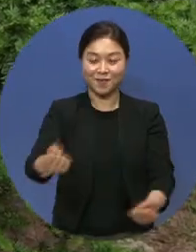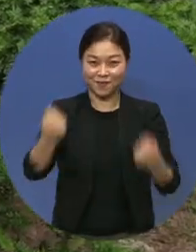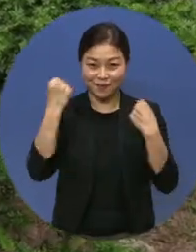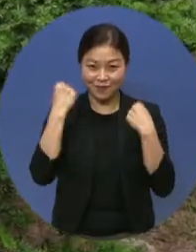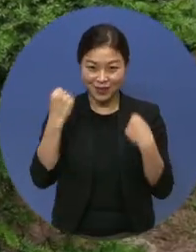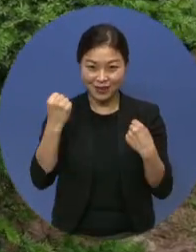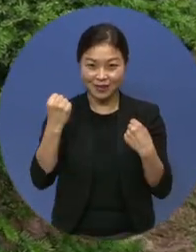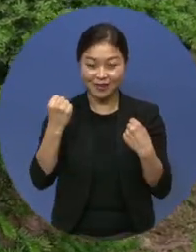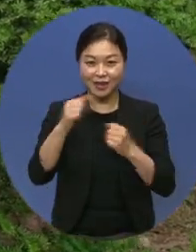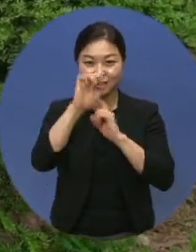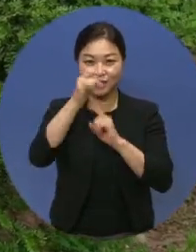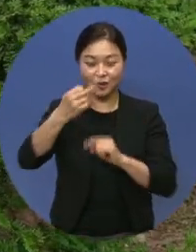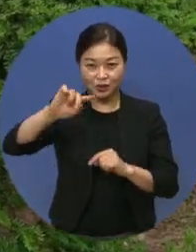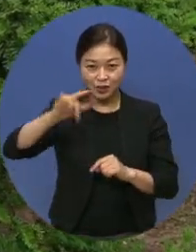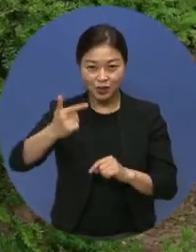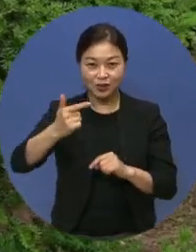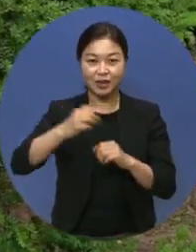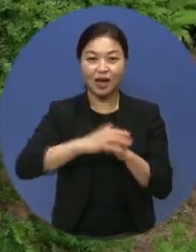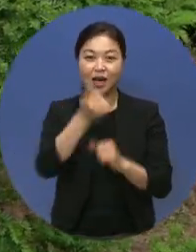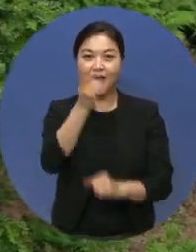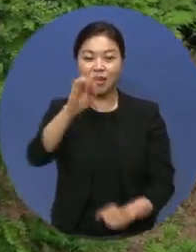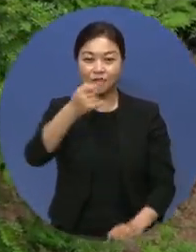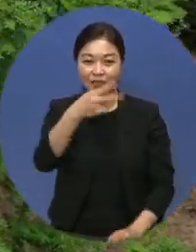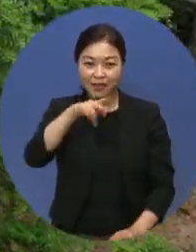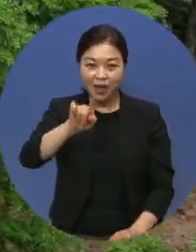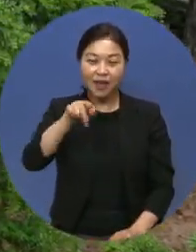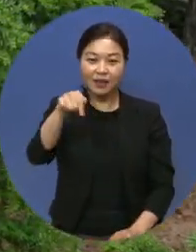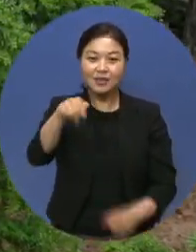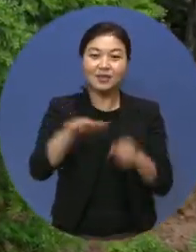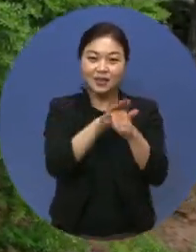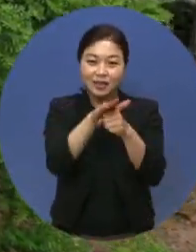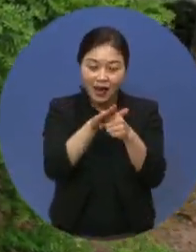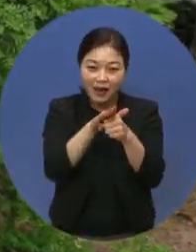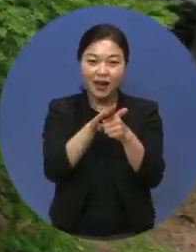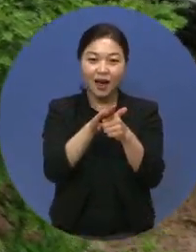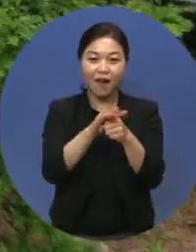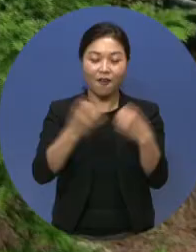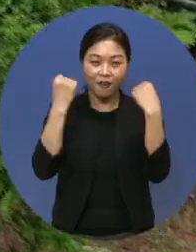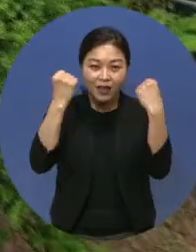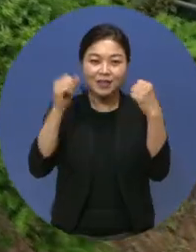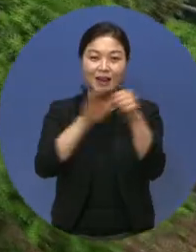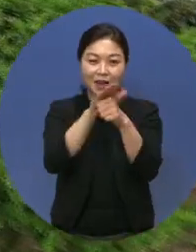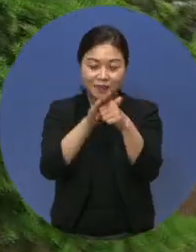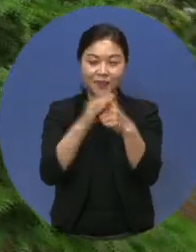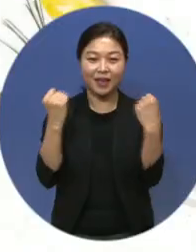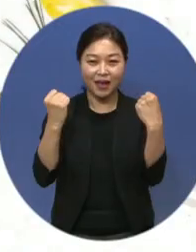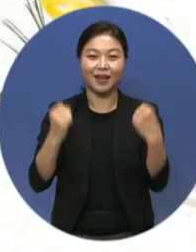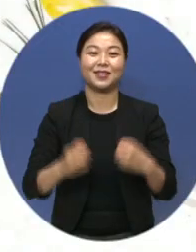자, 이동준의 해운대 그 사람 가자. 여러분 사랑합니다. 파이팅 하세요.